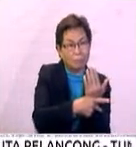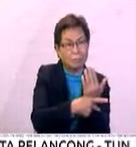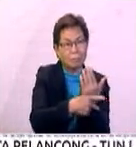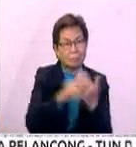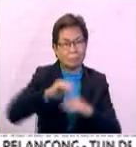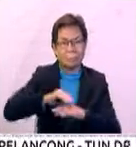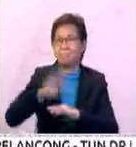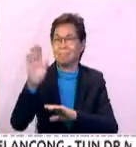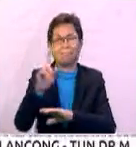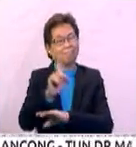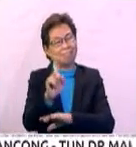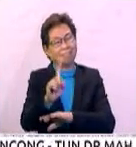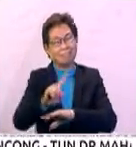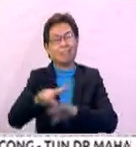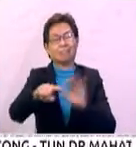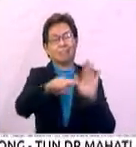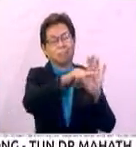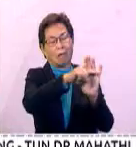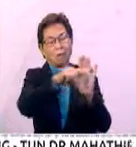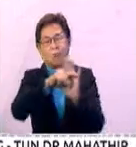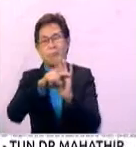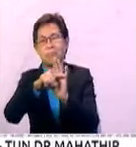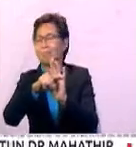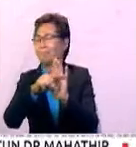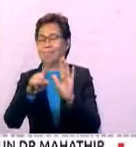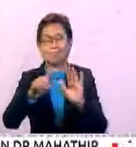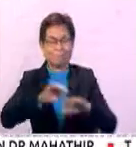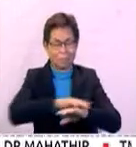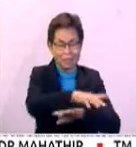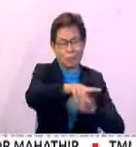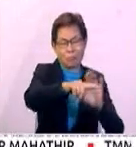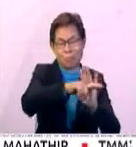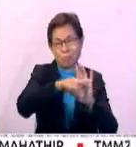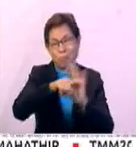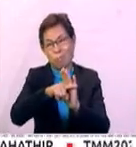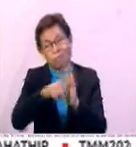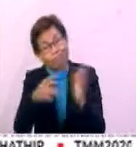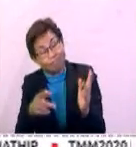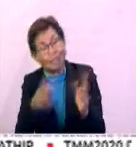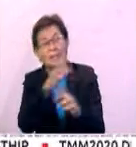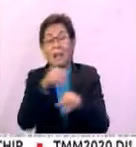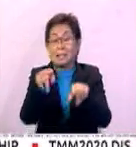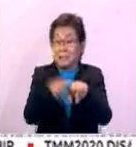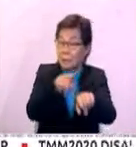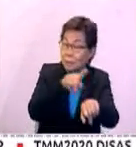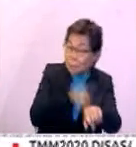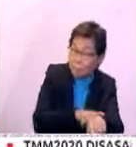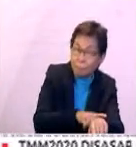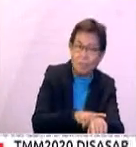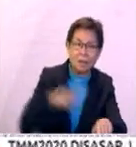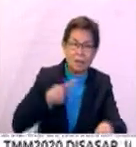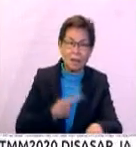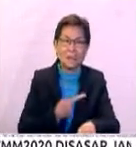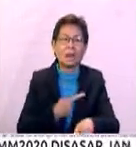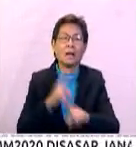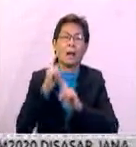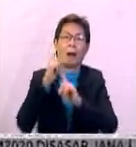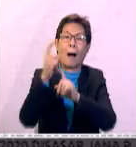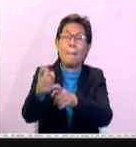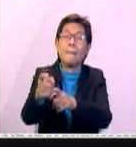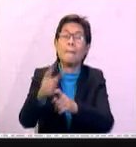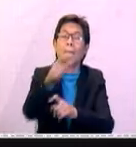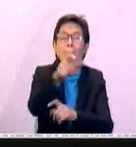akan memberikan kesan kepada yang buruk kepada mana-mana pihak dan juga dalam masa yang sama kita pulangkan balik kepada